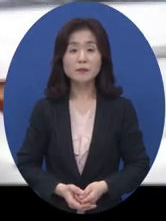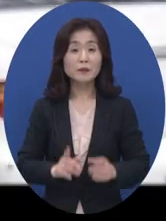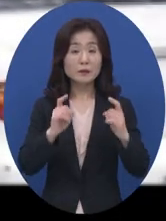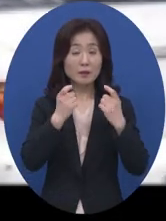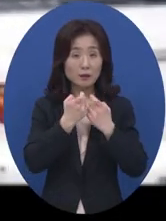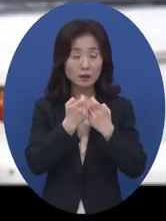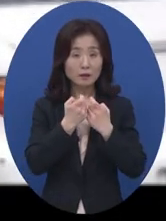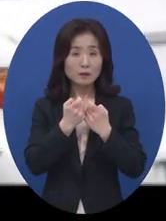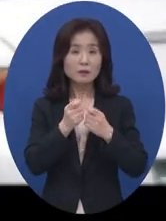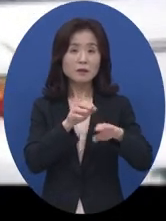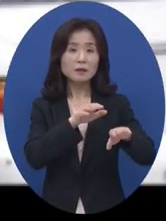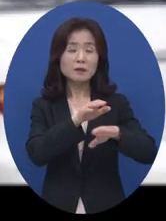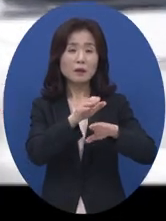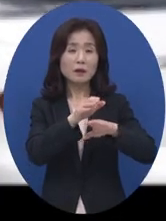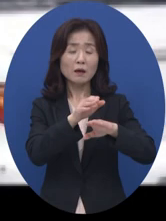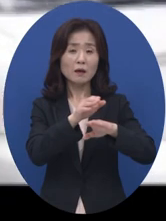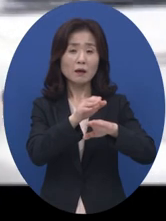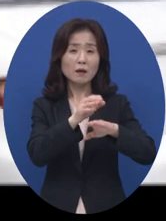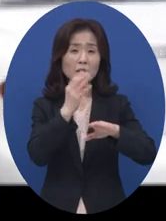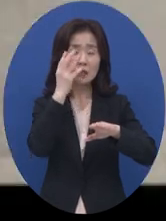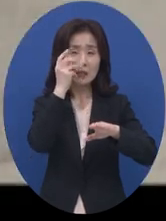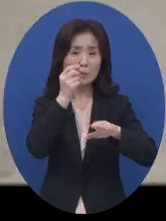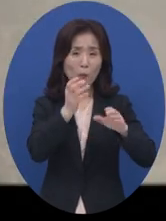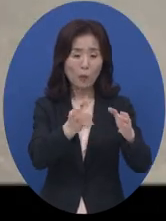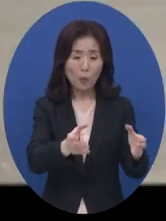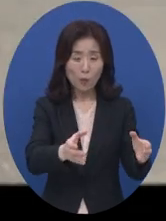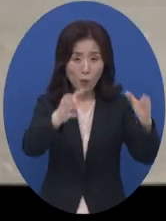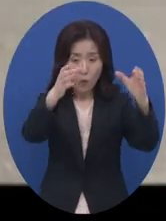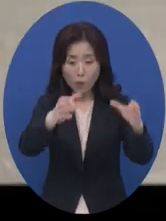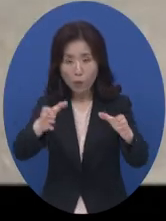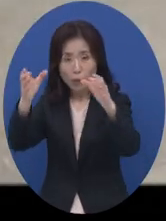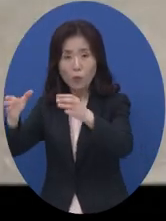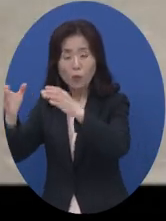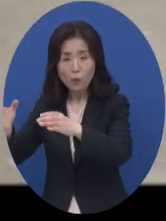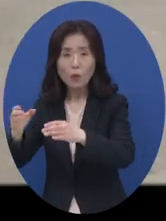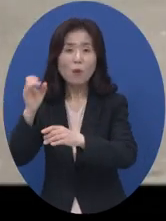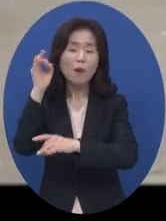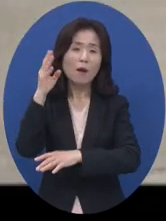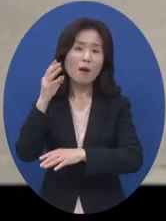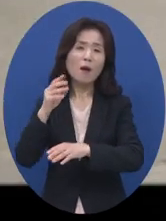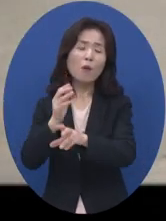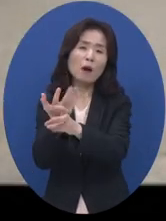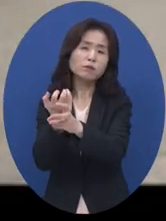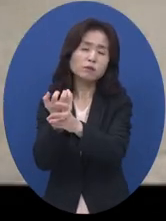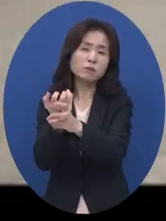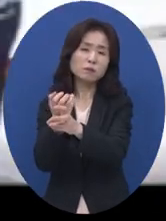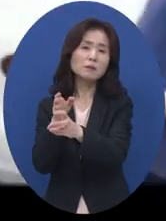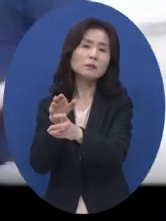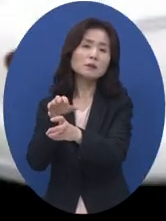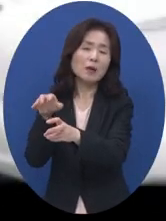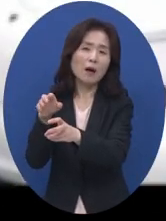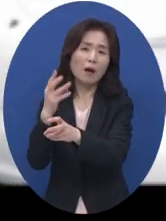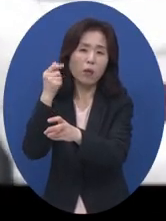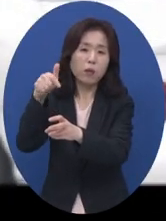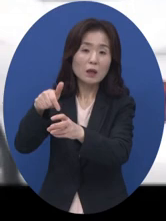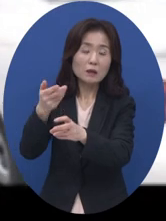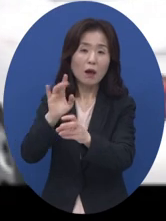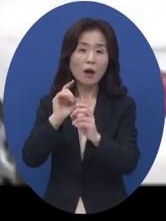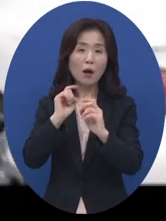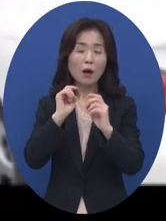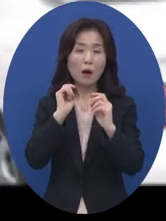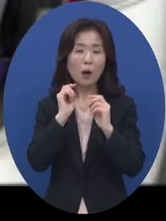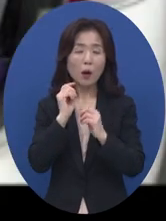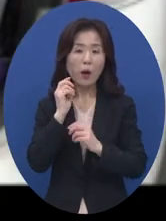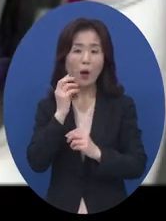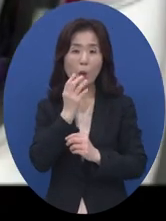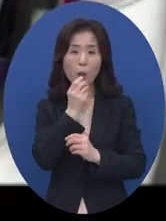개인 자가용 침 칸에 한 가득 실려있는 기름통 화물차에 들어가야할 기름 인가에 개인 자가용으로 몰래 너 유가보조금을